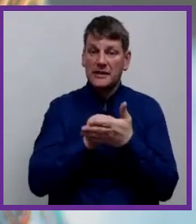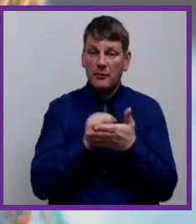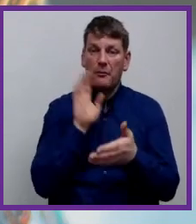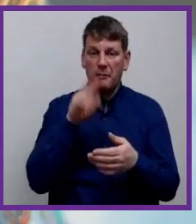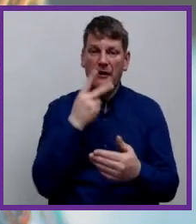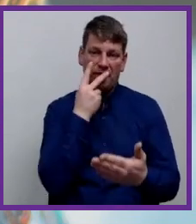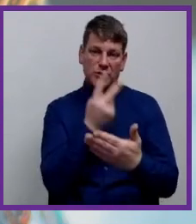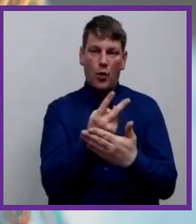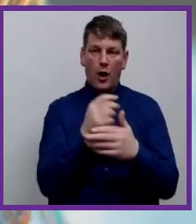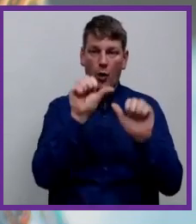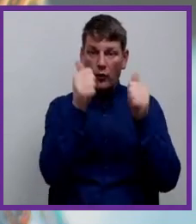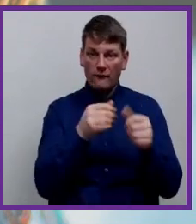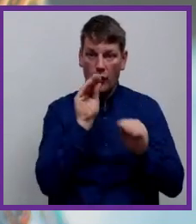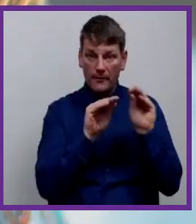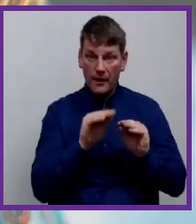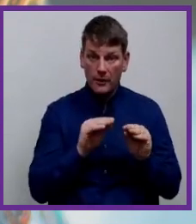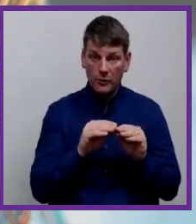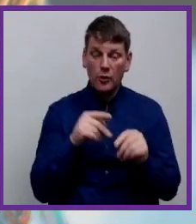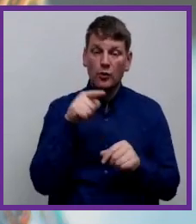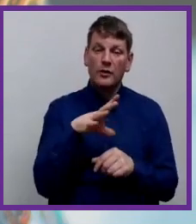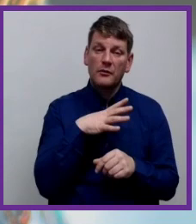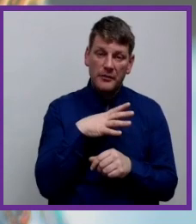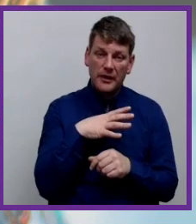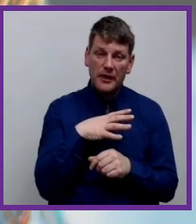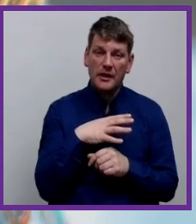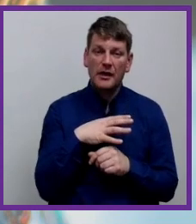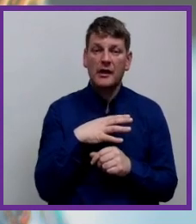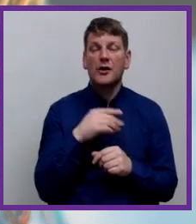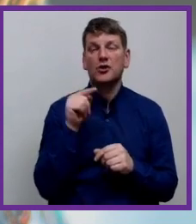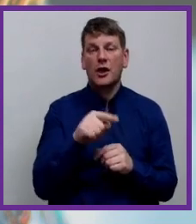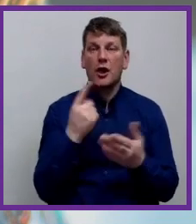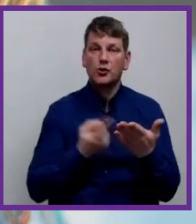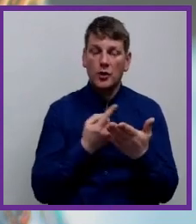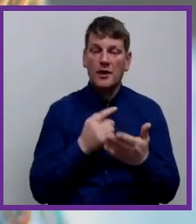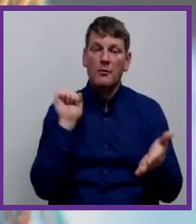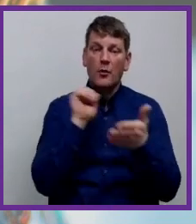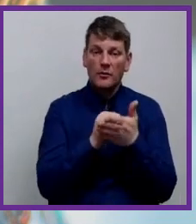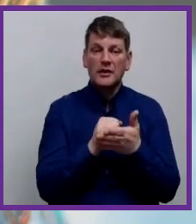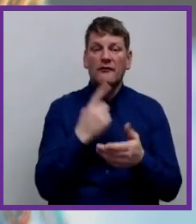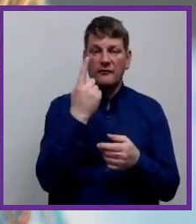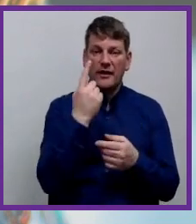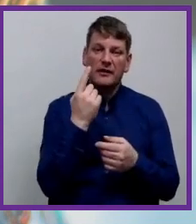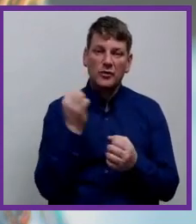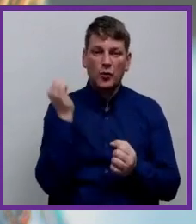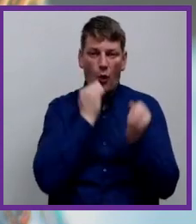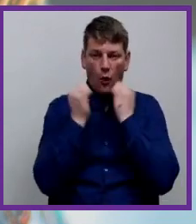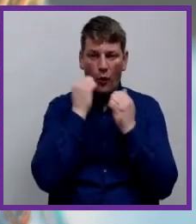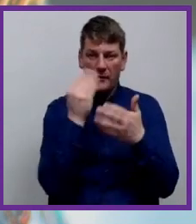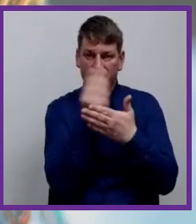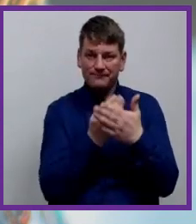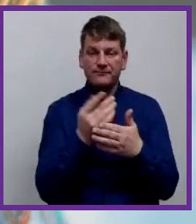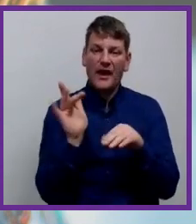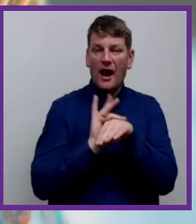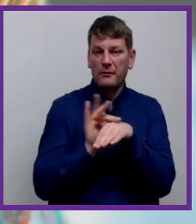vizuālo noformējumu. Un tur bija šajā žurnālā publicēta viena karikatūra, tāda kaila